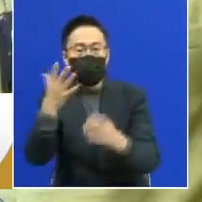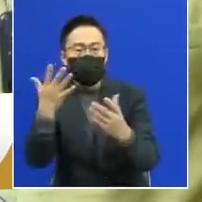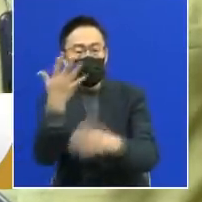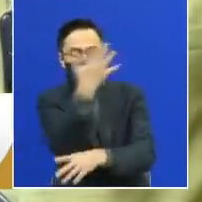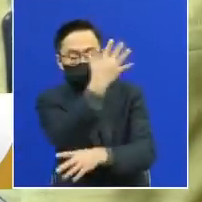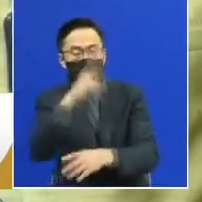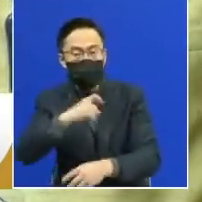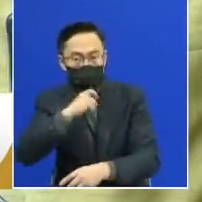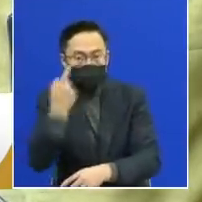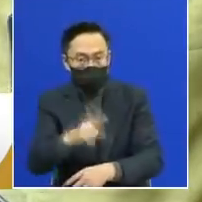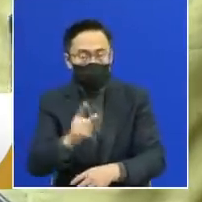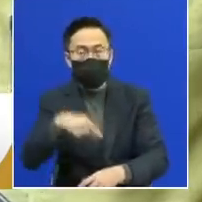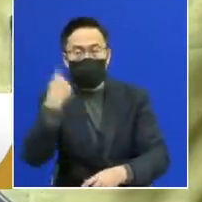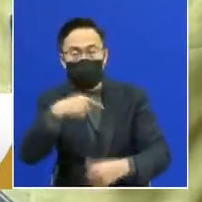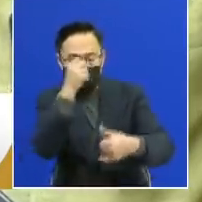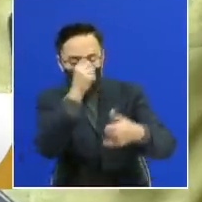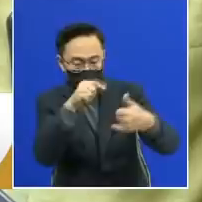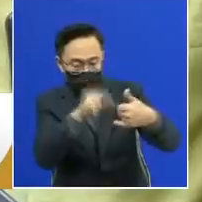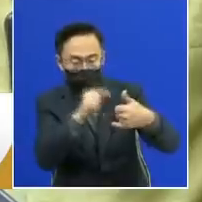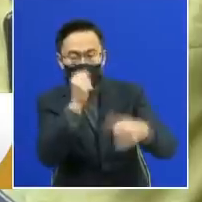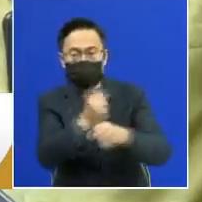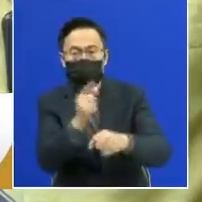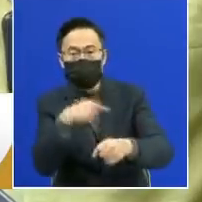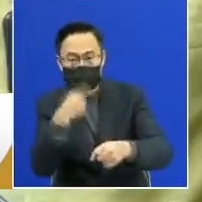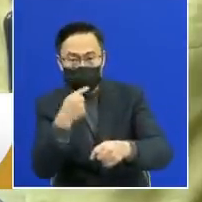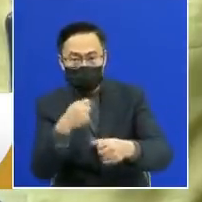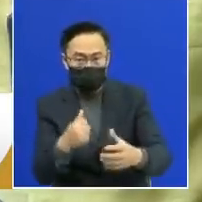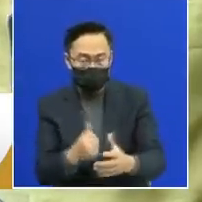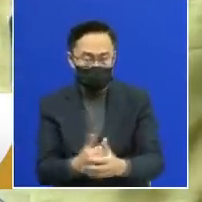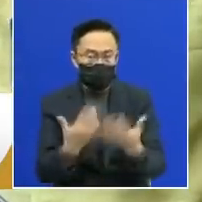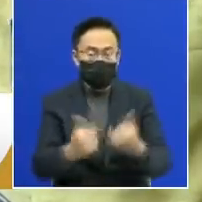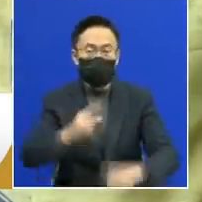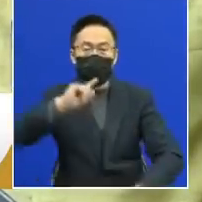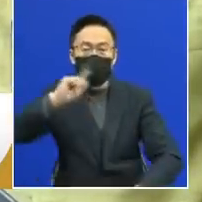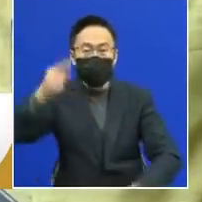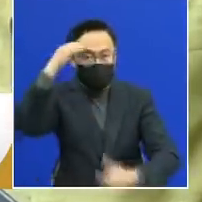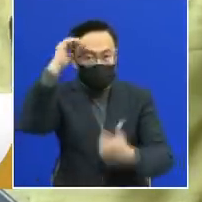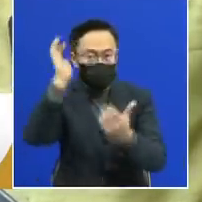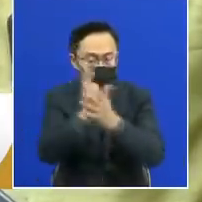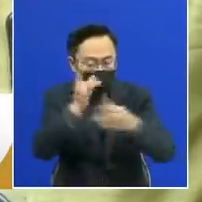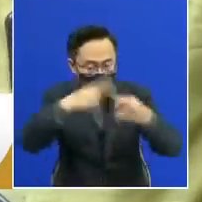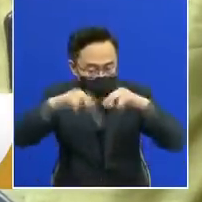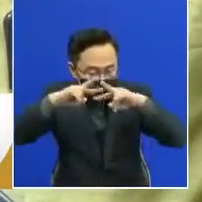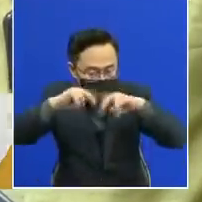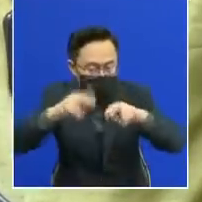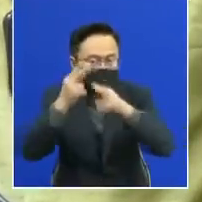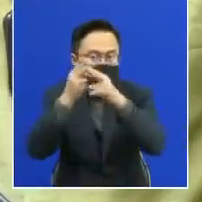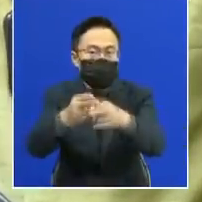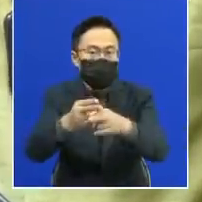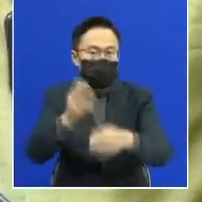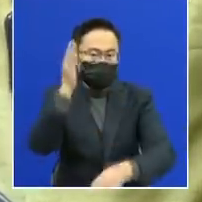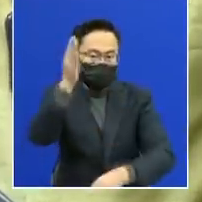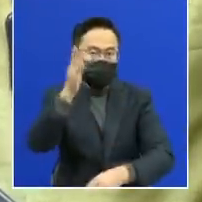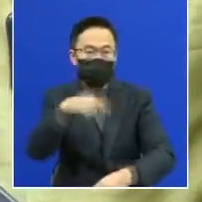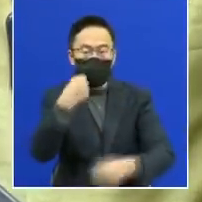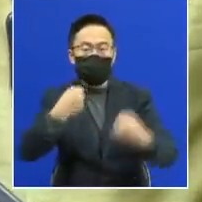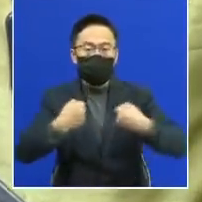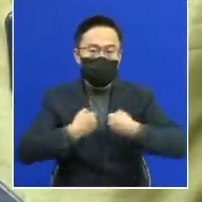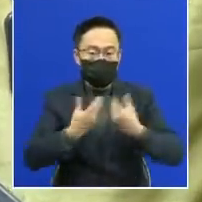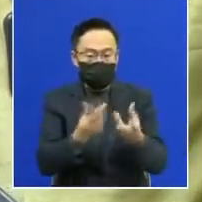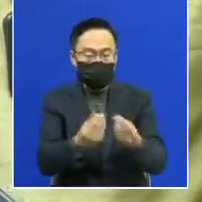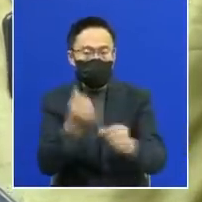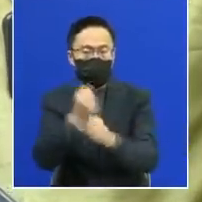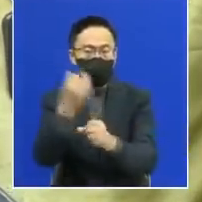นะครับในเรื่องของตัวบุคคลนั่นเมื่อเราไปดำเนินการร้องทุกข์กล่าวโทษจากพนักงานสอบสวนแล้วพนักงานสอบสวนคงจะต้องไปหาตัวผู้กระทำผิดนะครับว่